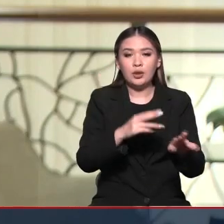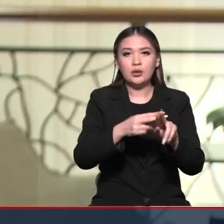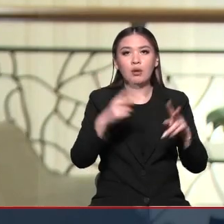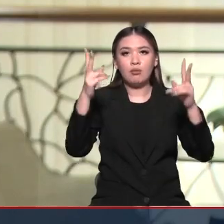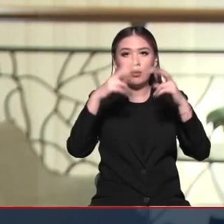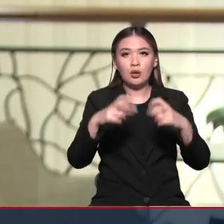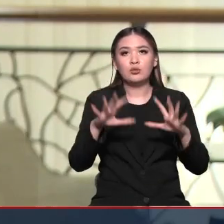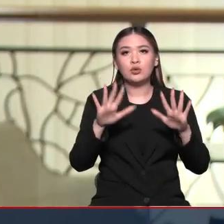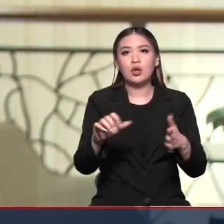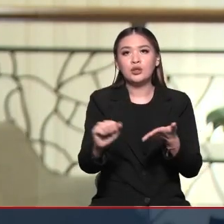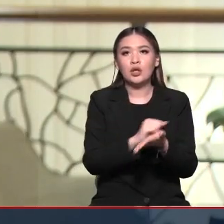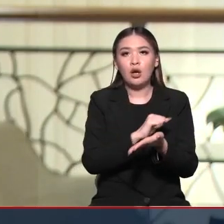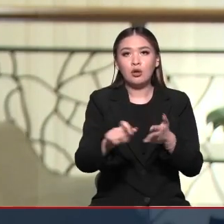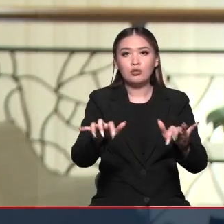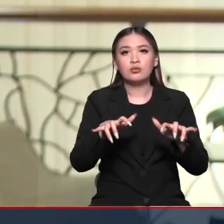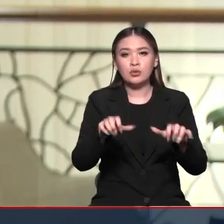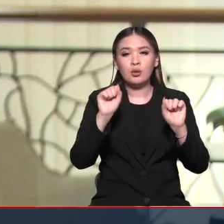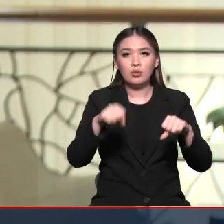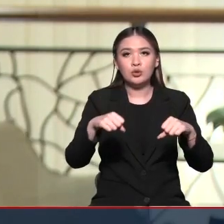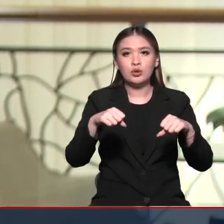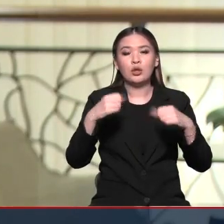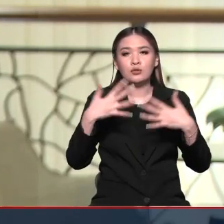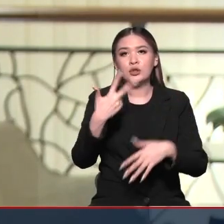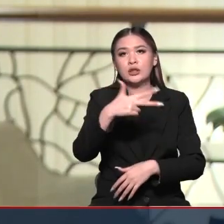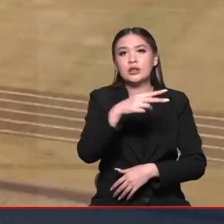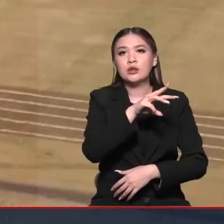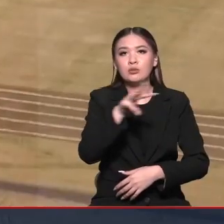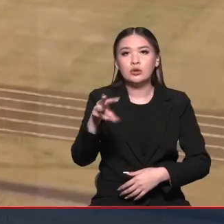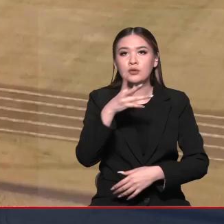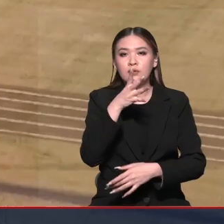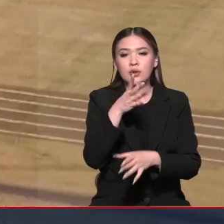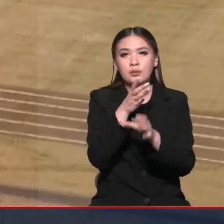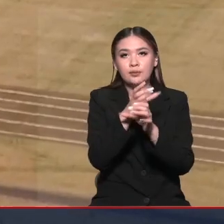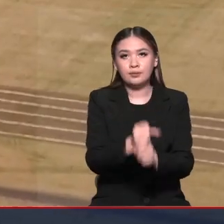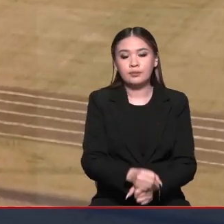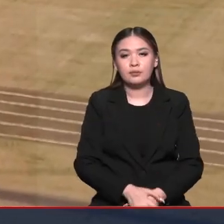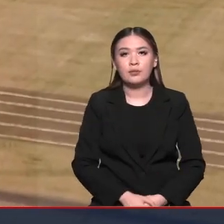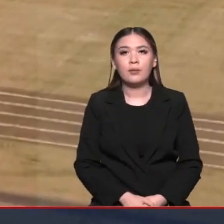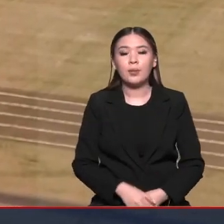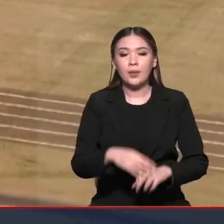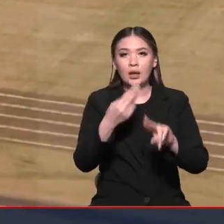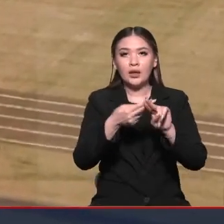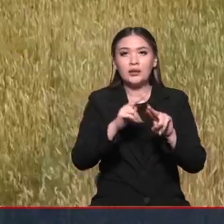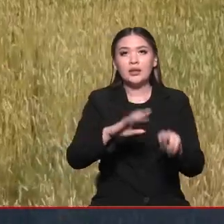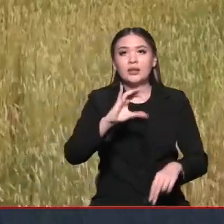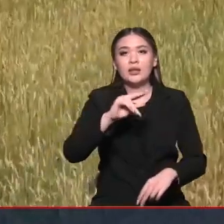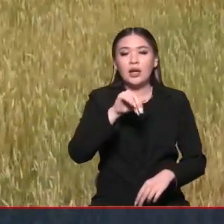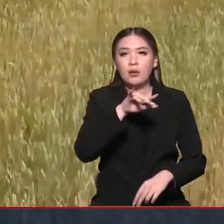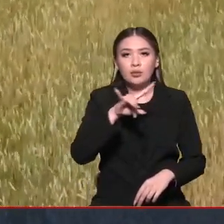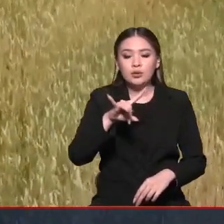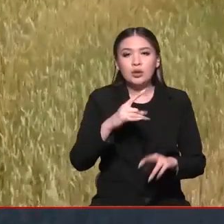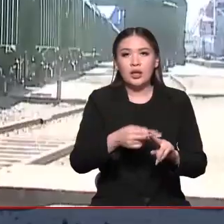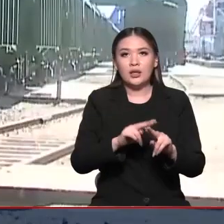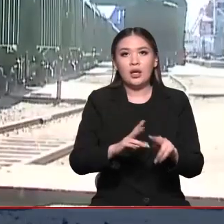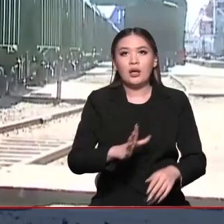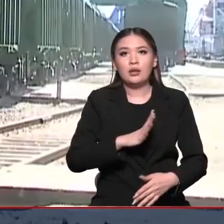проверяют документы через систему, что занимает 30 минут. Еще одна точка притяжения для сингапурских инвесторов –